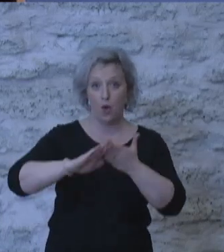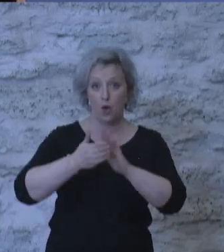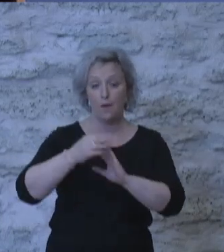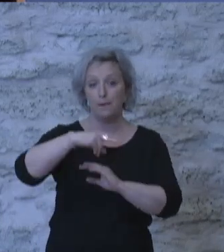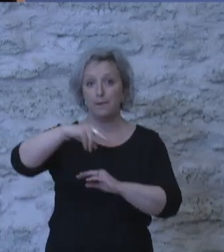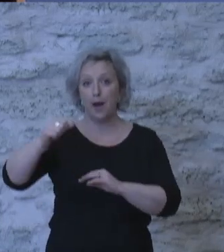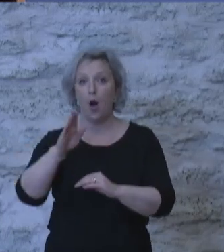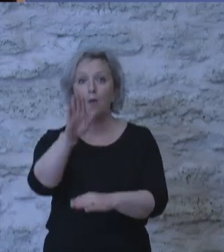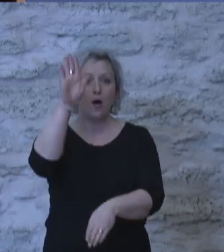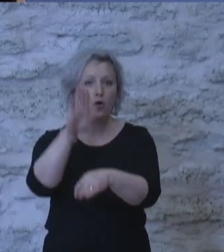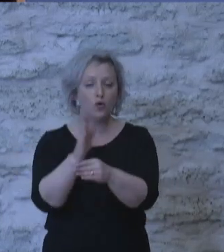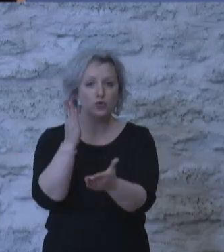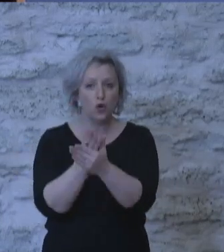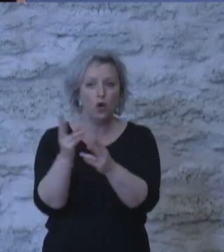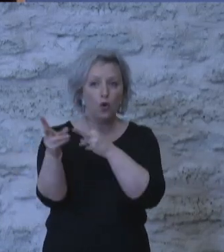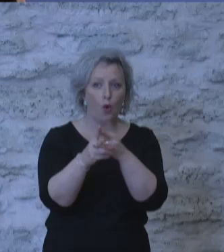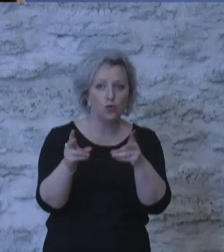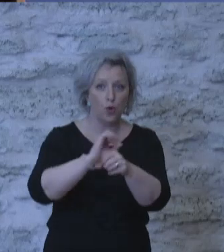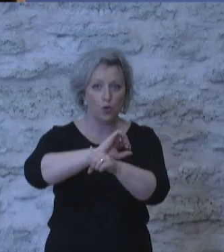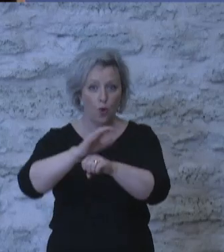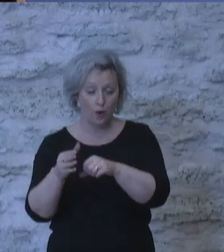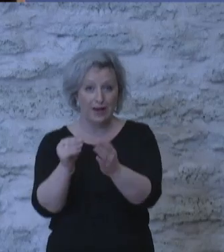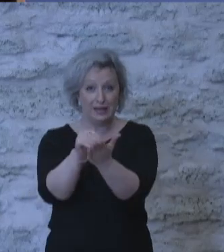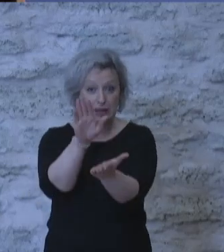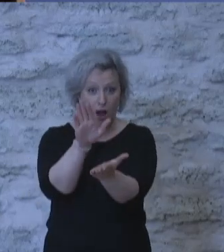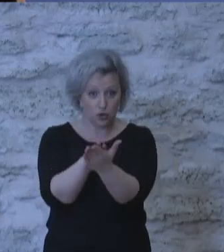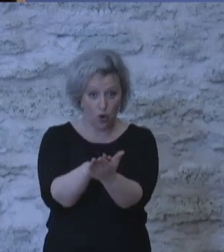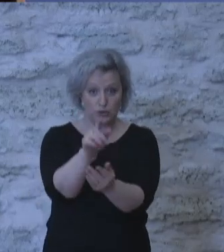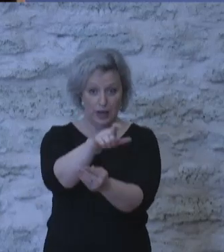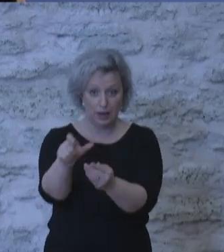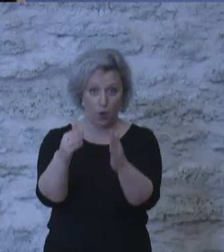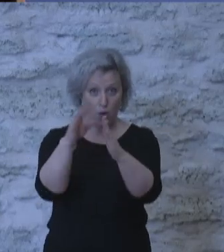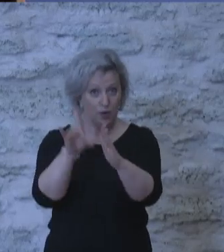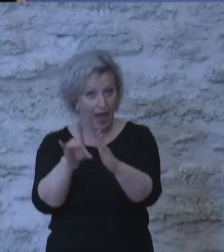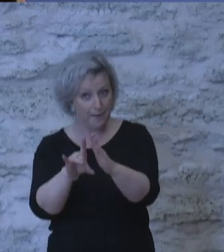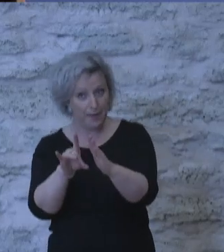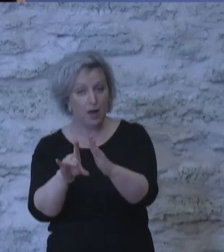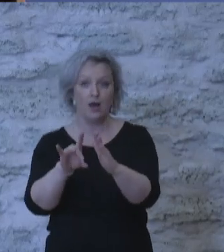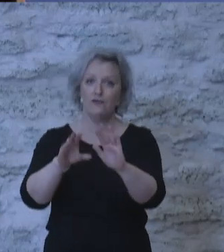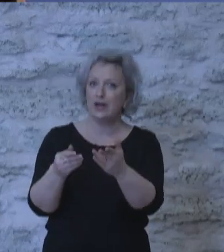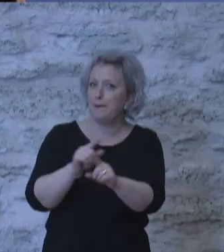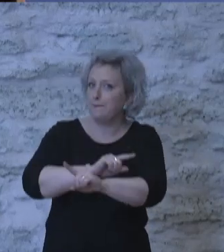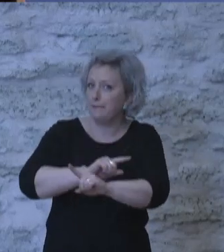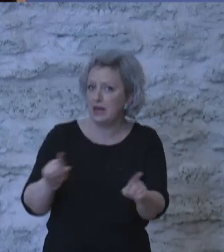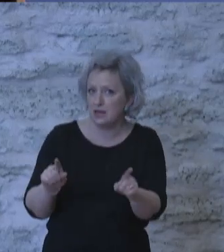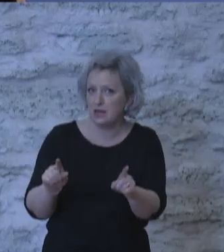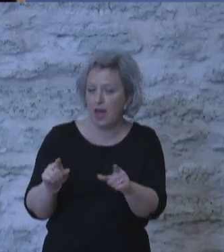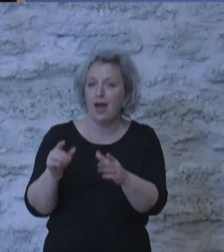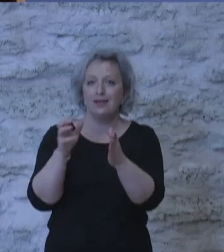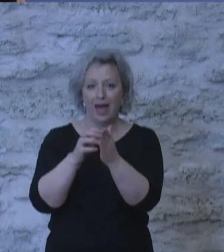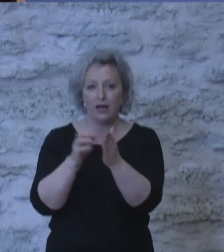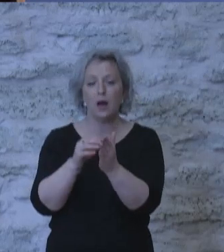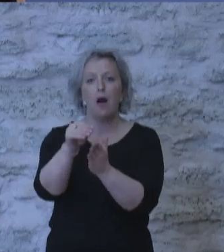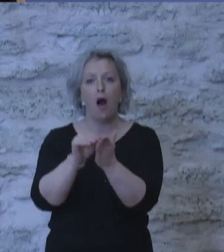kohustuskontrollide, kas COVID-19 diagnoosi saanud, inimesed püsivad kodus. Milleks on vaja andmeid